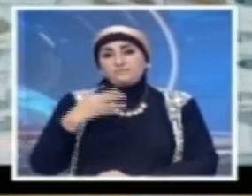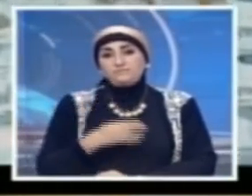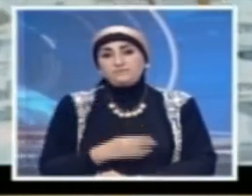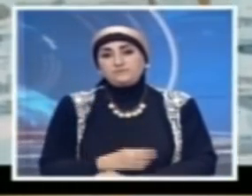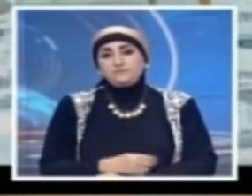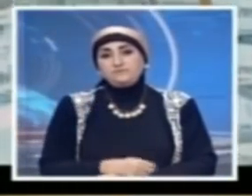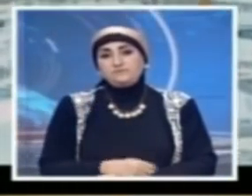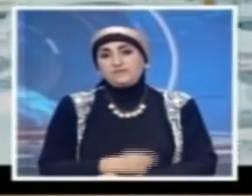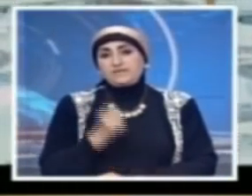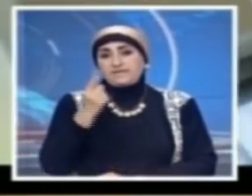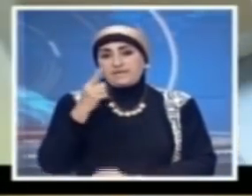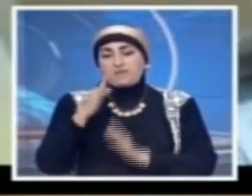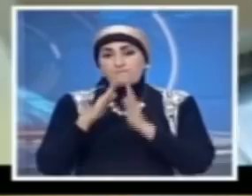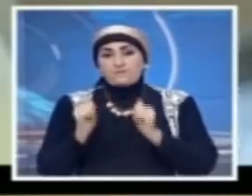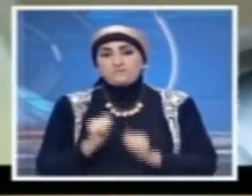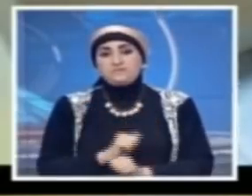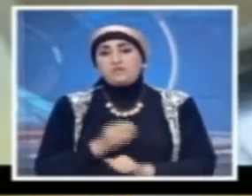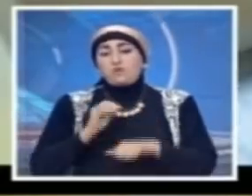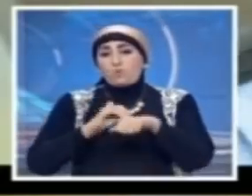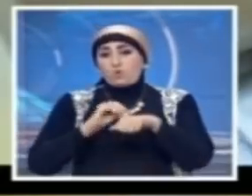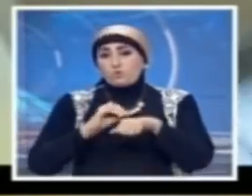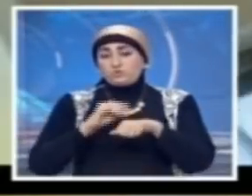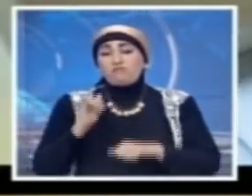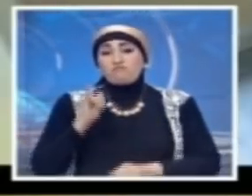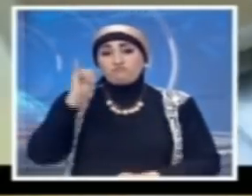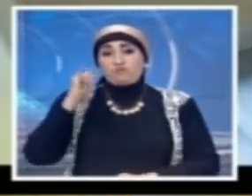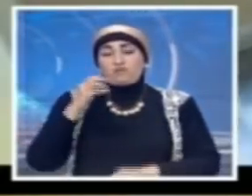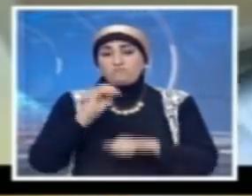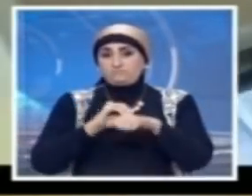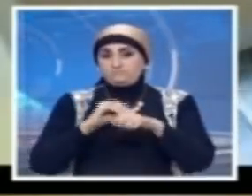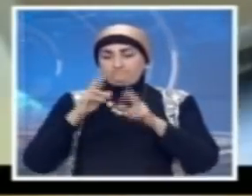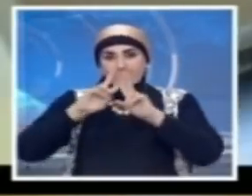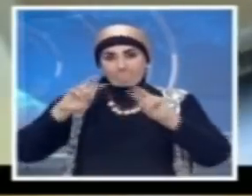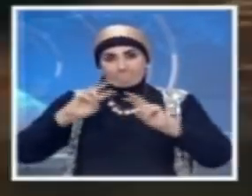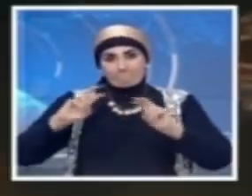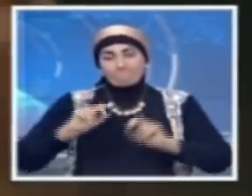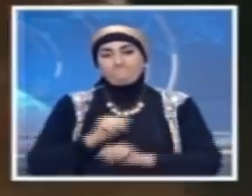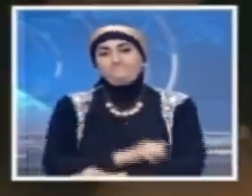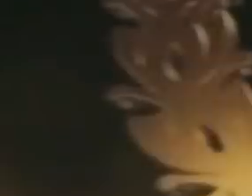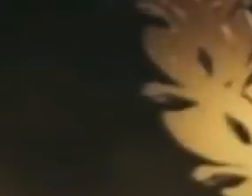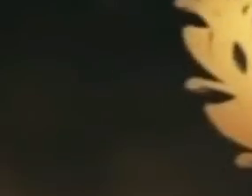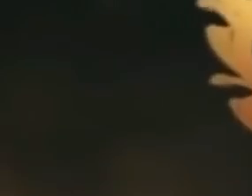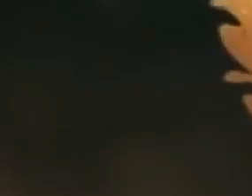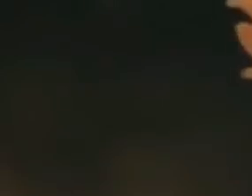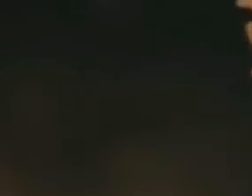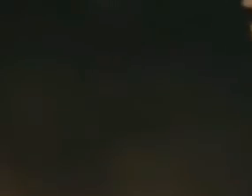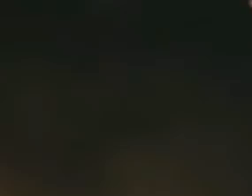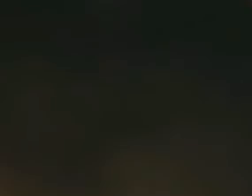871,043,000 جنيه مصرية، وأخطرت مصلحة الضرائب لفحصها.